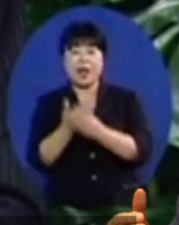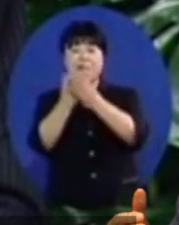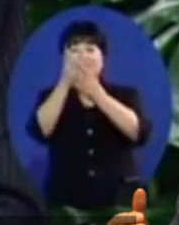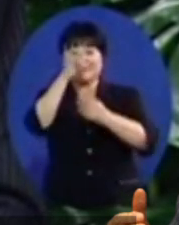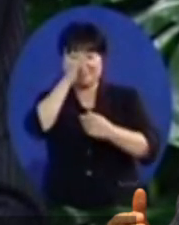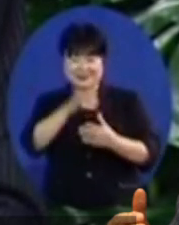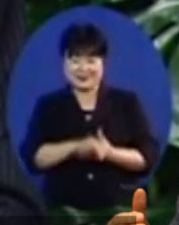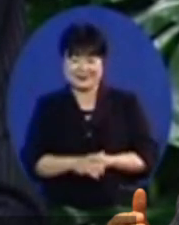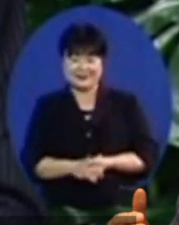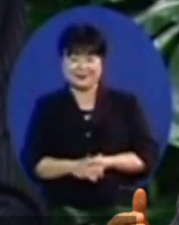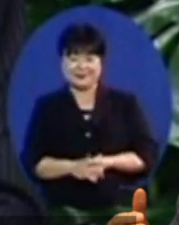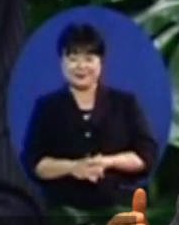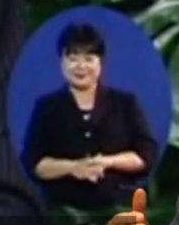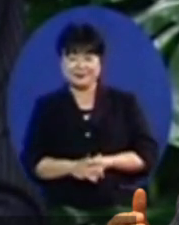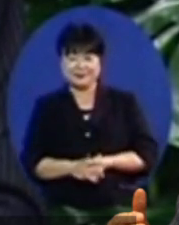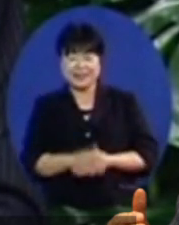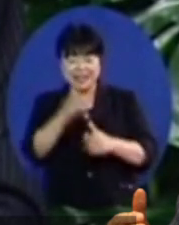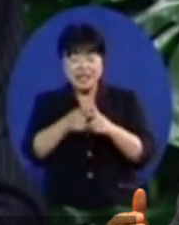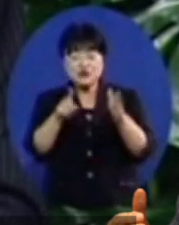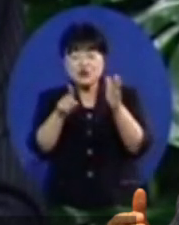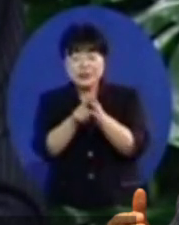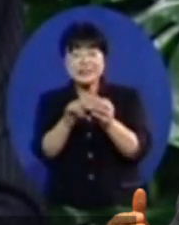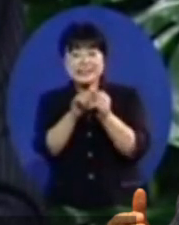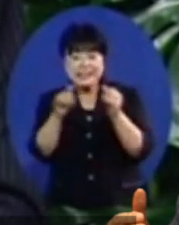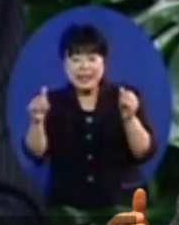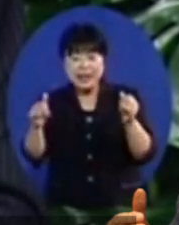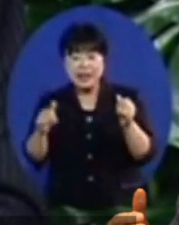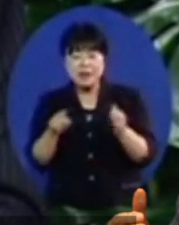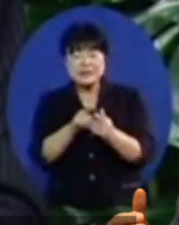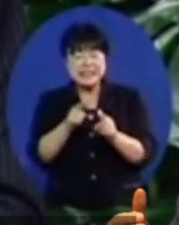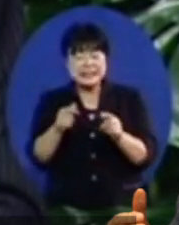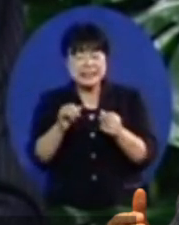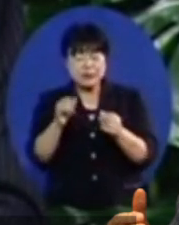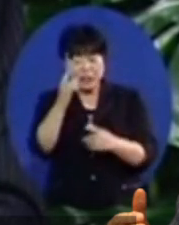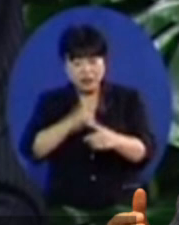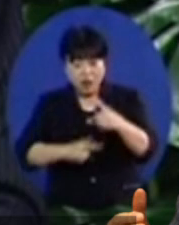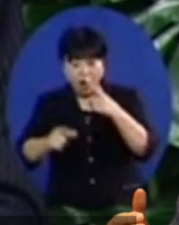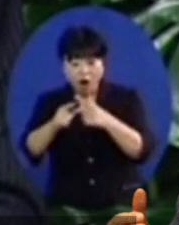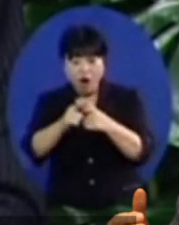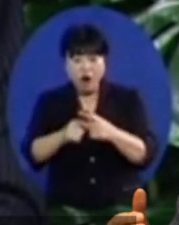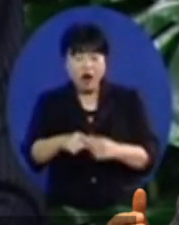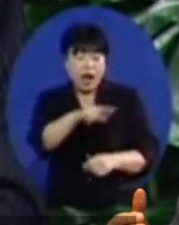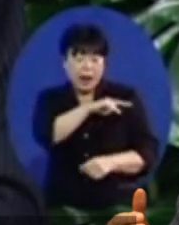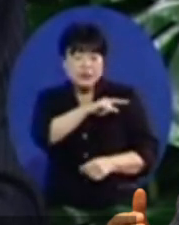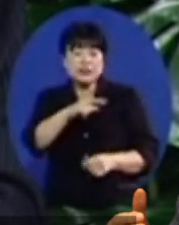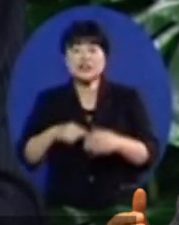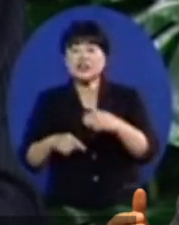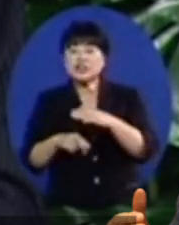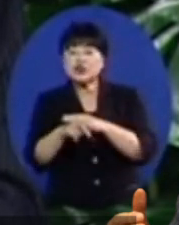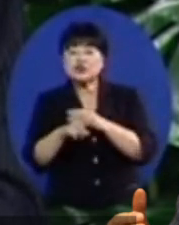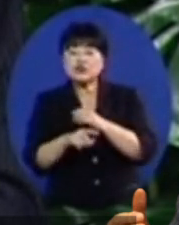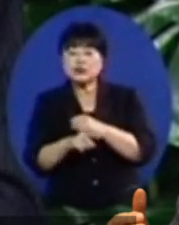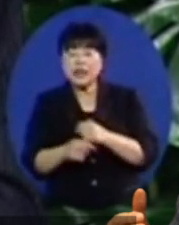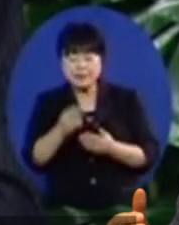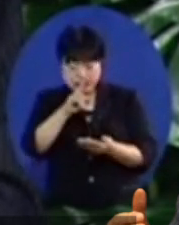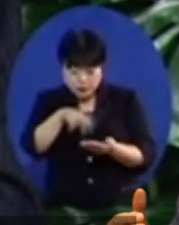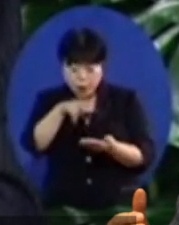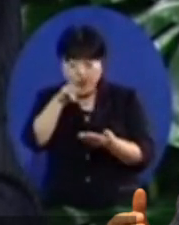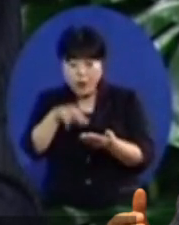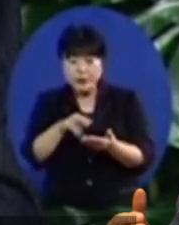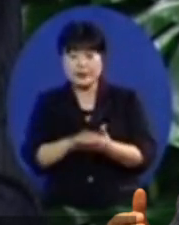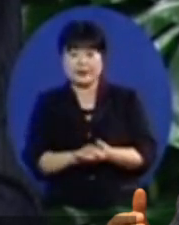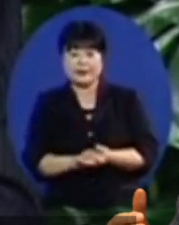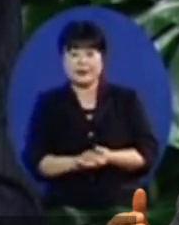때문인 것입니다. 우리 예수 믿는 사람들이 안 믿는 사람보다 앞서는 이유는 성경을 읽으면